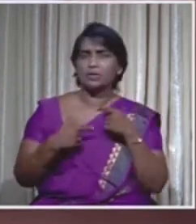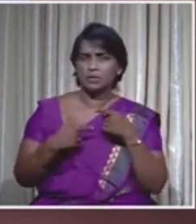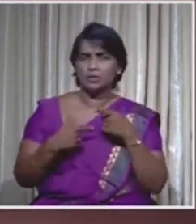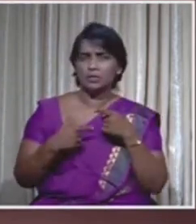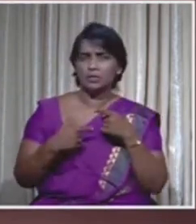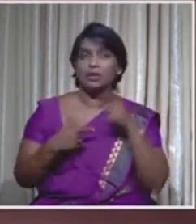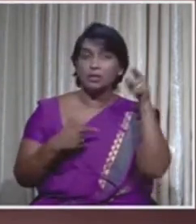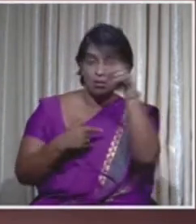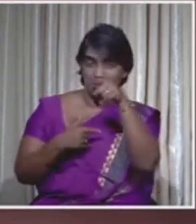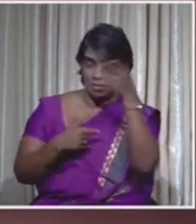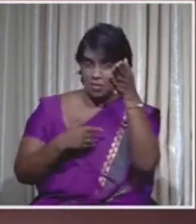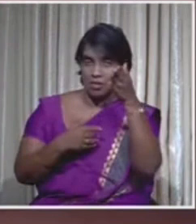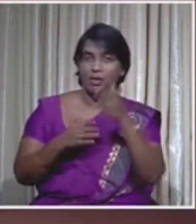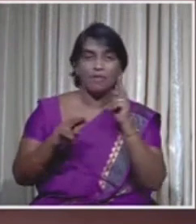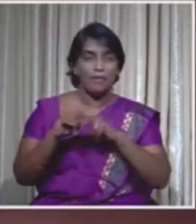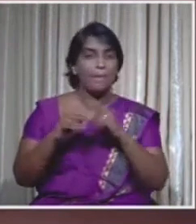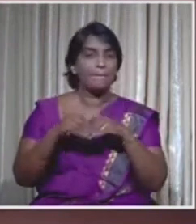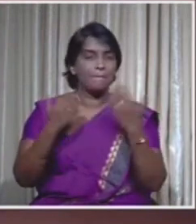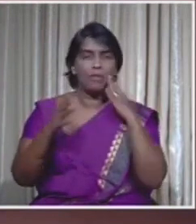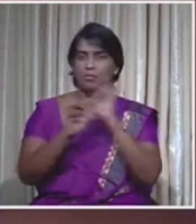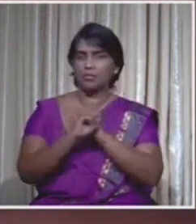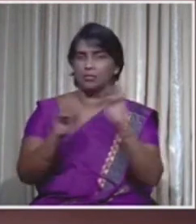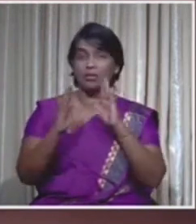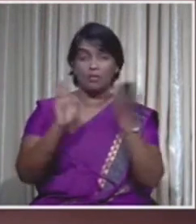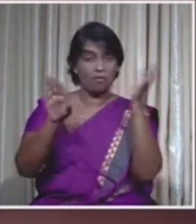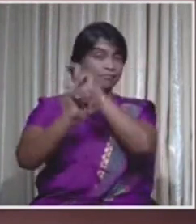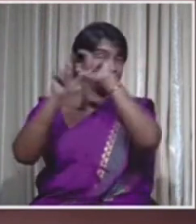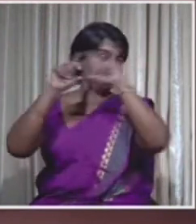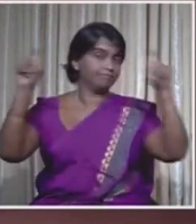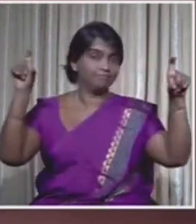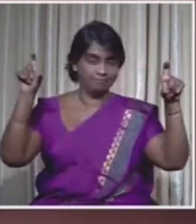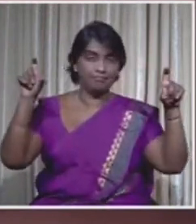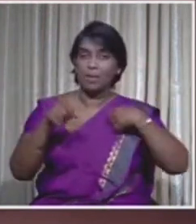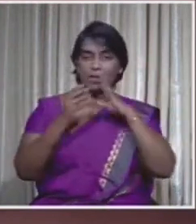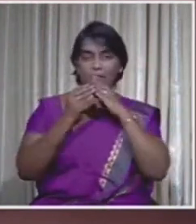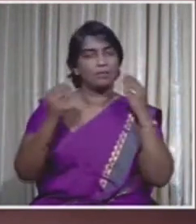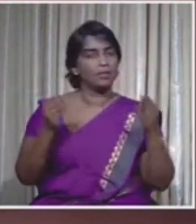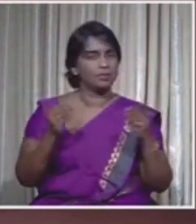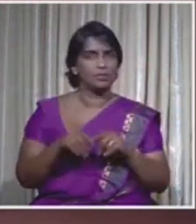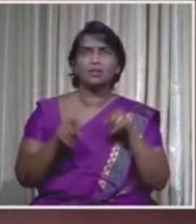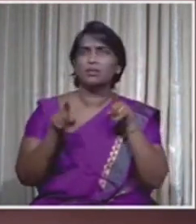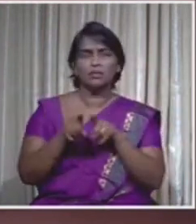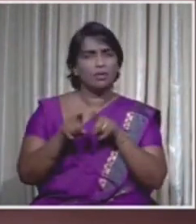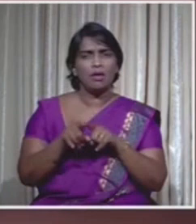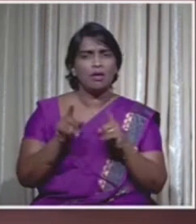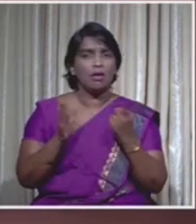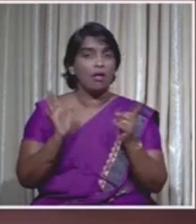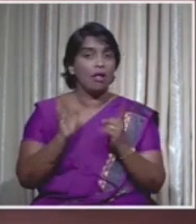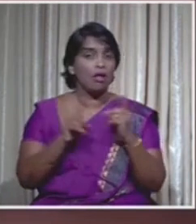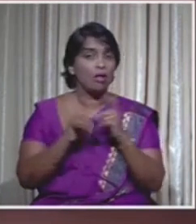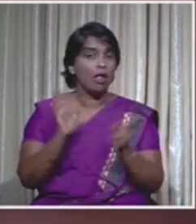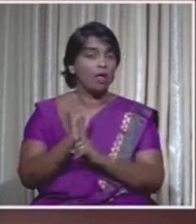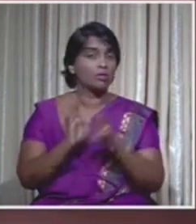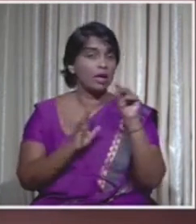නේද තමුනාසලගේ හිතවත් පුවත්පතක වාර්තා කළ තවන මුල් පිටුවේ හෙඩිම හැටියට ප්‍රධාන ප්‍රවෘත්ති හැටියට එතකොට එතන ලක්ෂණ ඩොලර් ලක්ෂ